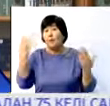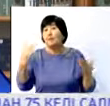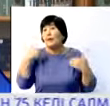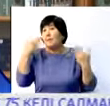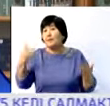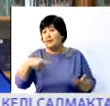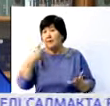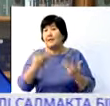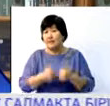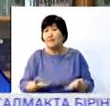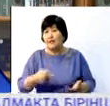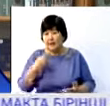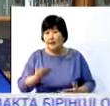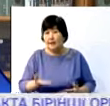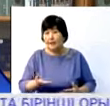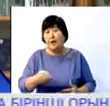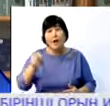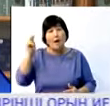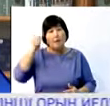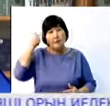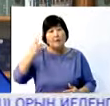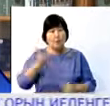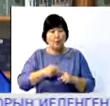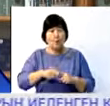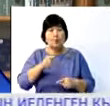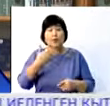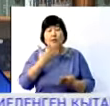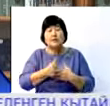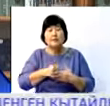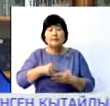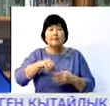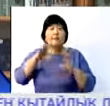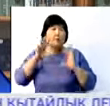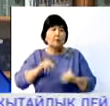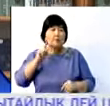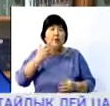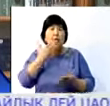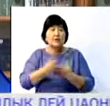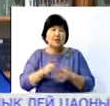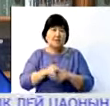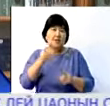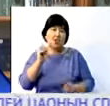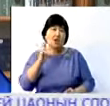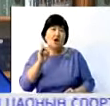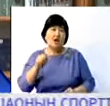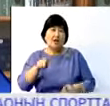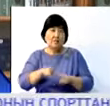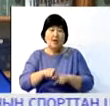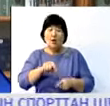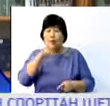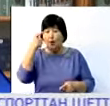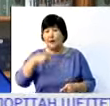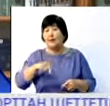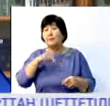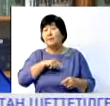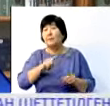есепте дейді. Білім деген осы дейді. Яғни өзің шекараңды білу. Содан өзің шекараңды білу, ол көркем мінезді адамның ғана қолынан келеді.